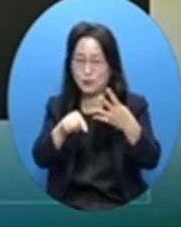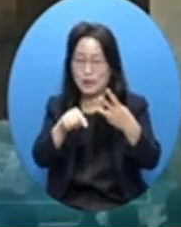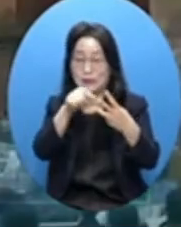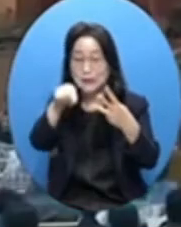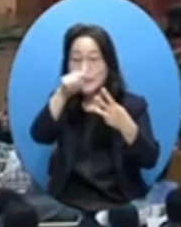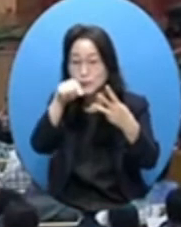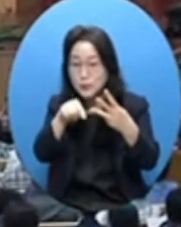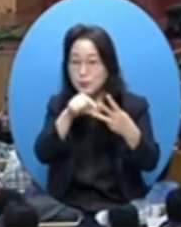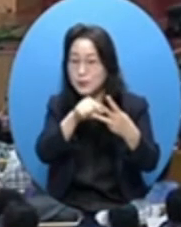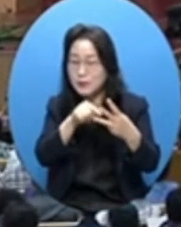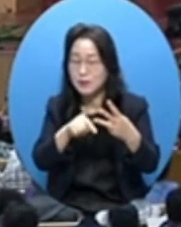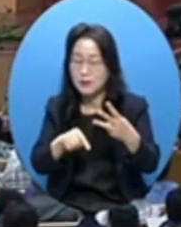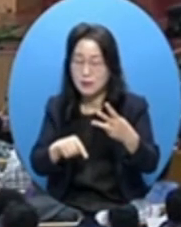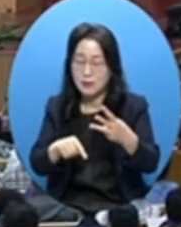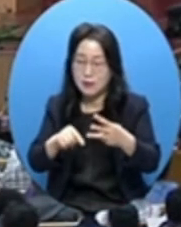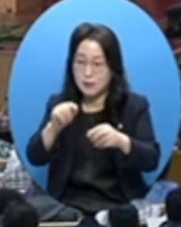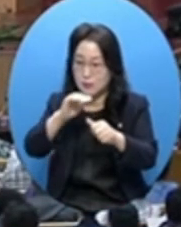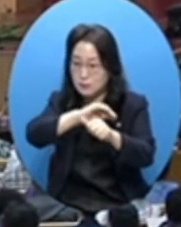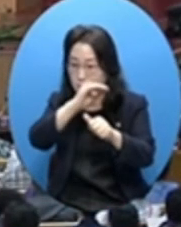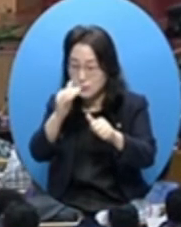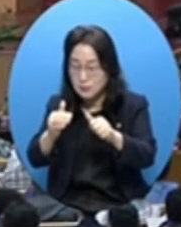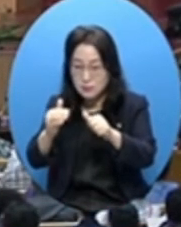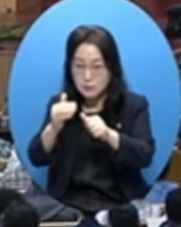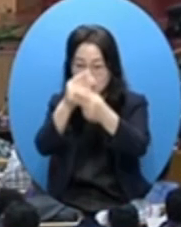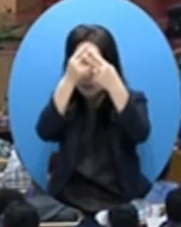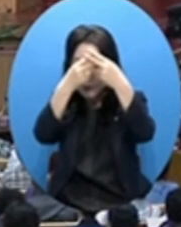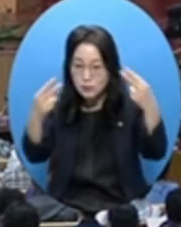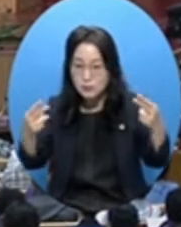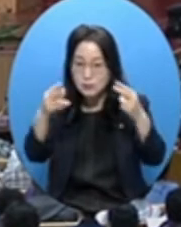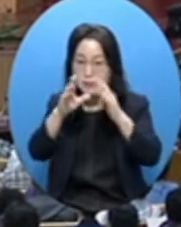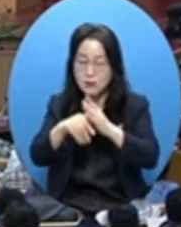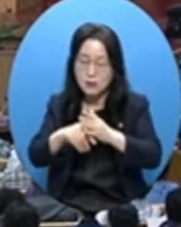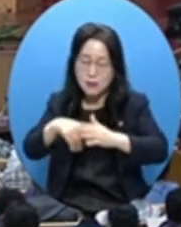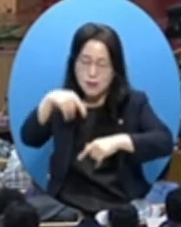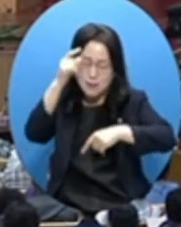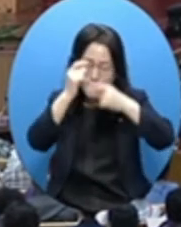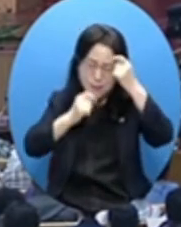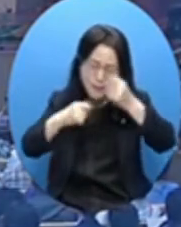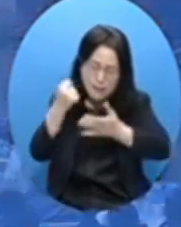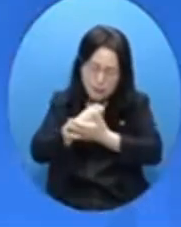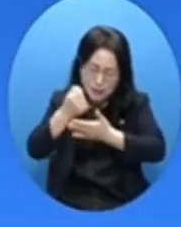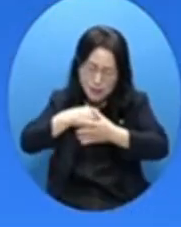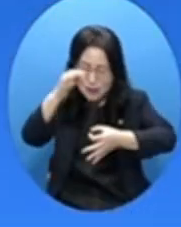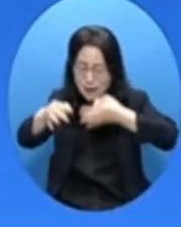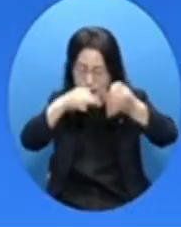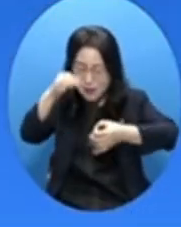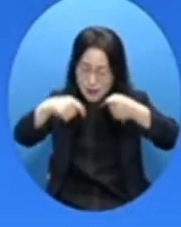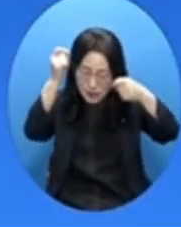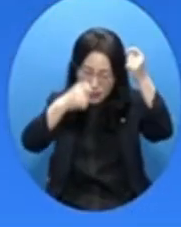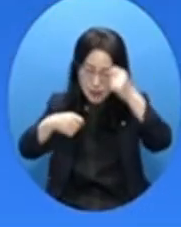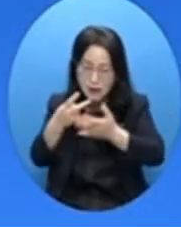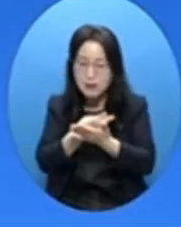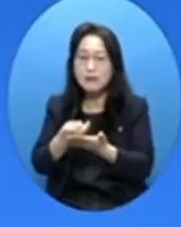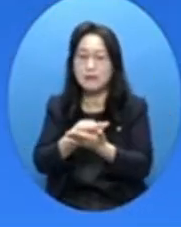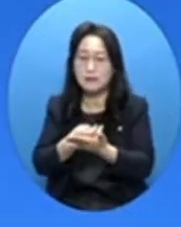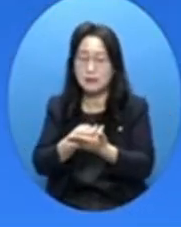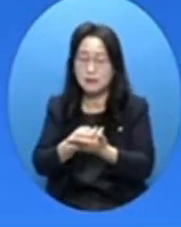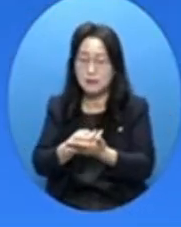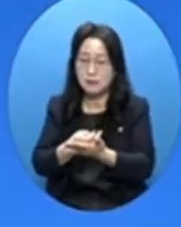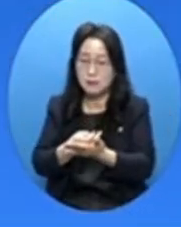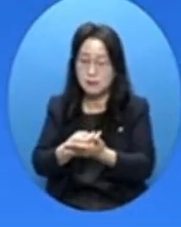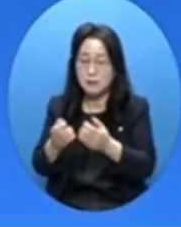장식들 아주 심히 폭 하고 그렇습니다 그러니까 구역